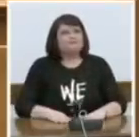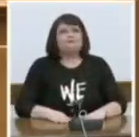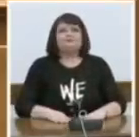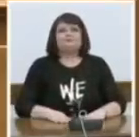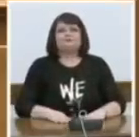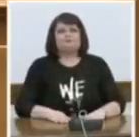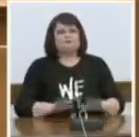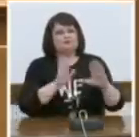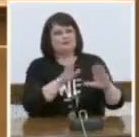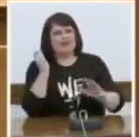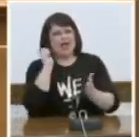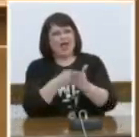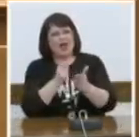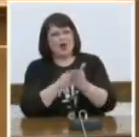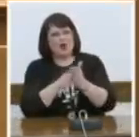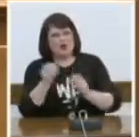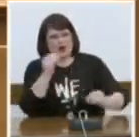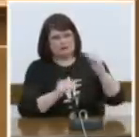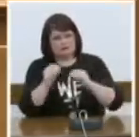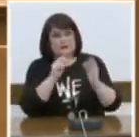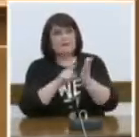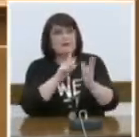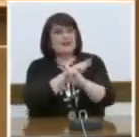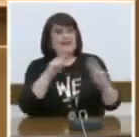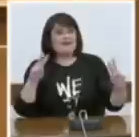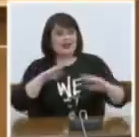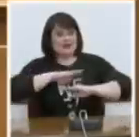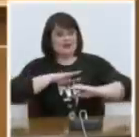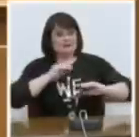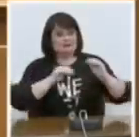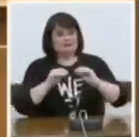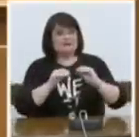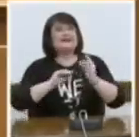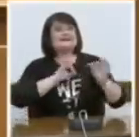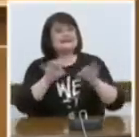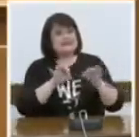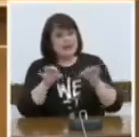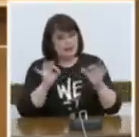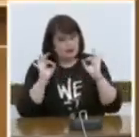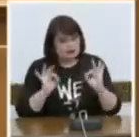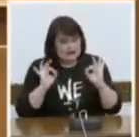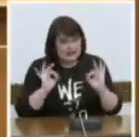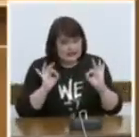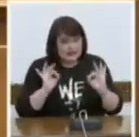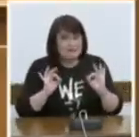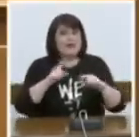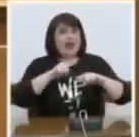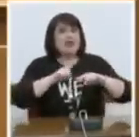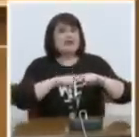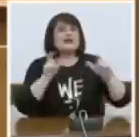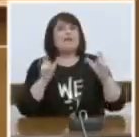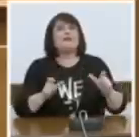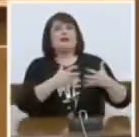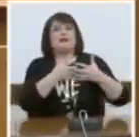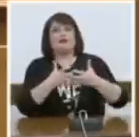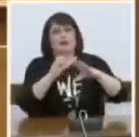αγορά εξοπλιστικών, αν δεν υπάρχει διαφάνεια, αν δεν υπάρχει επιχειρησιακό σχέδιο, αν δεν λαμβάνεται υπόψη η ελληνική αμυντική βιομηχανία, γιατί δεν γίνανε το τελευταίο διάστημα